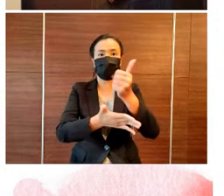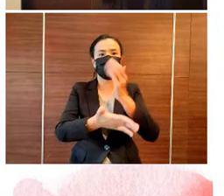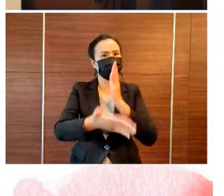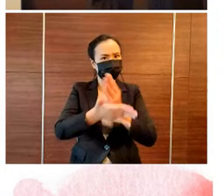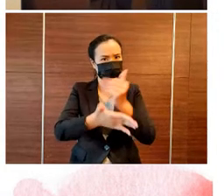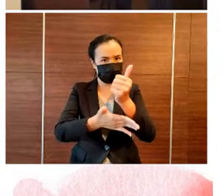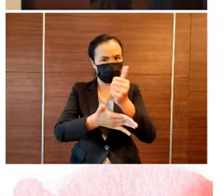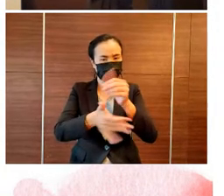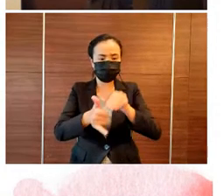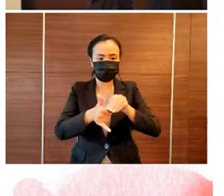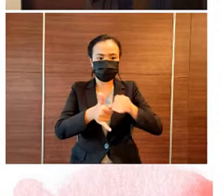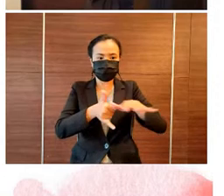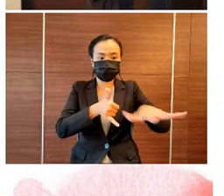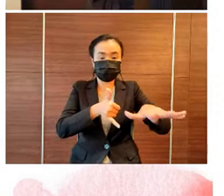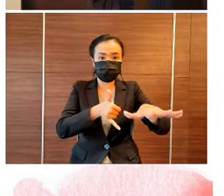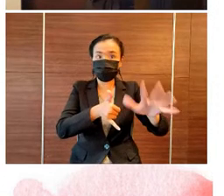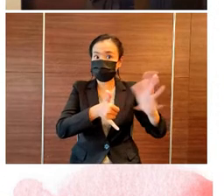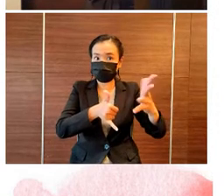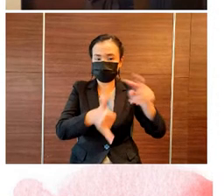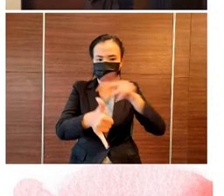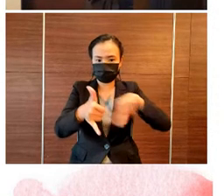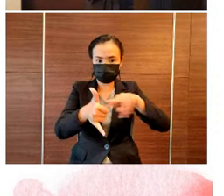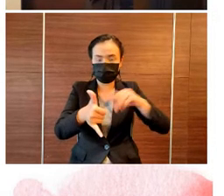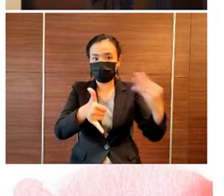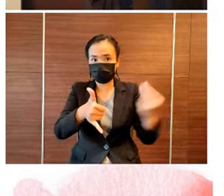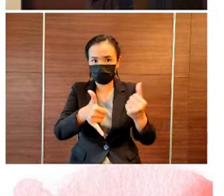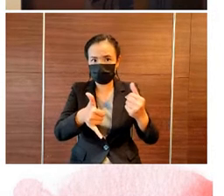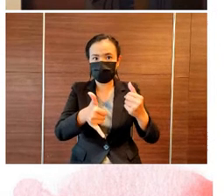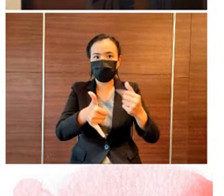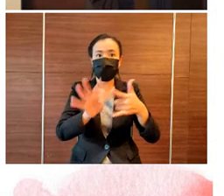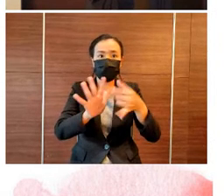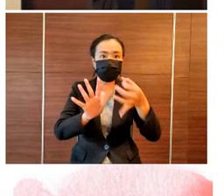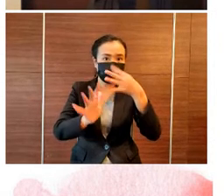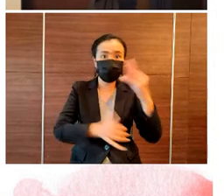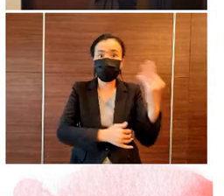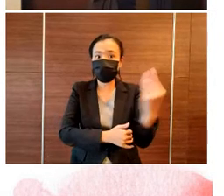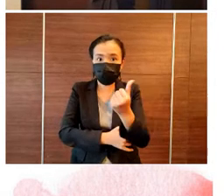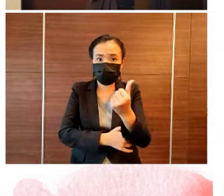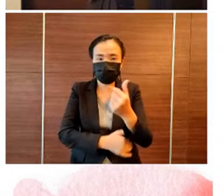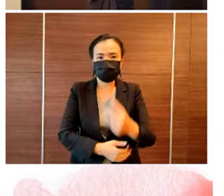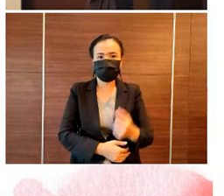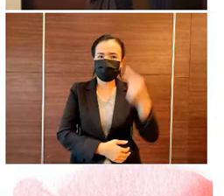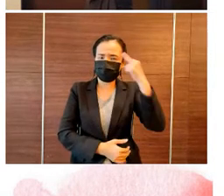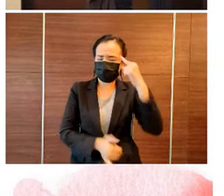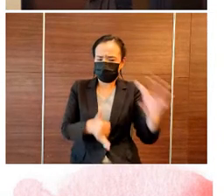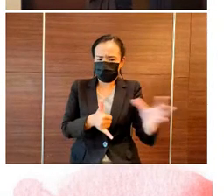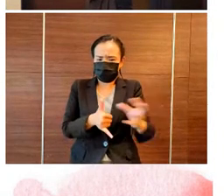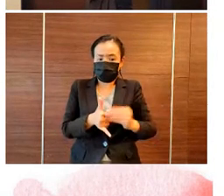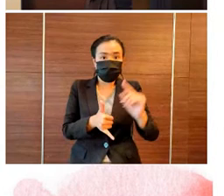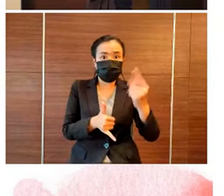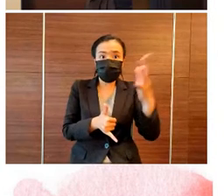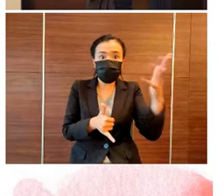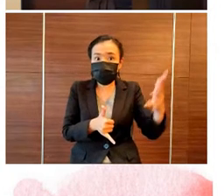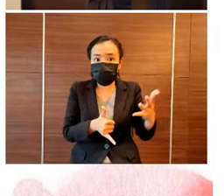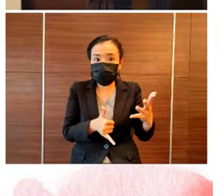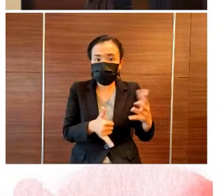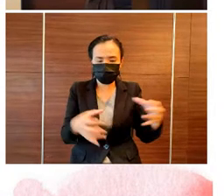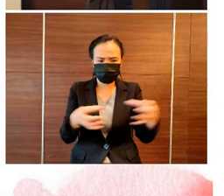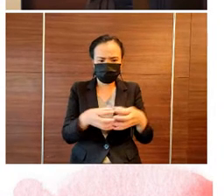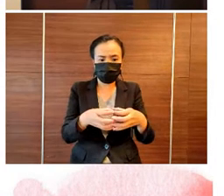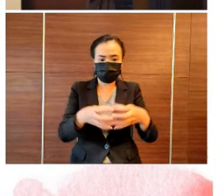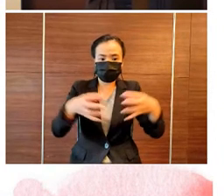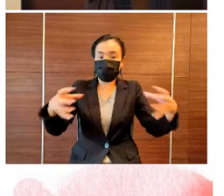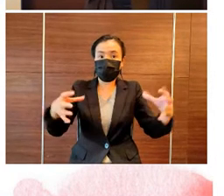ะไม่ส่งต่อให้คนอื่นเพราะว่าตรวจเจอเร็วรักษาเร็วนะครับแล้วก็ไม่รับมาใหม่ก็ไม่มี